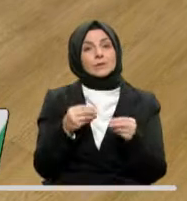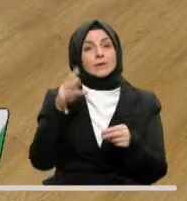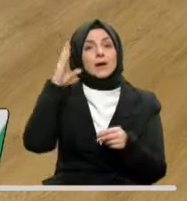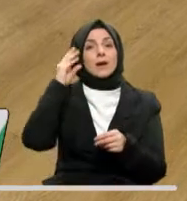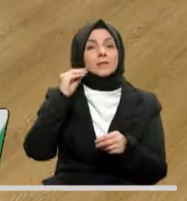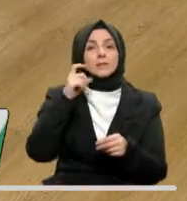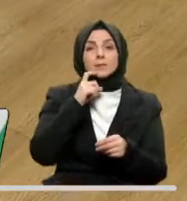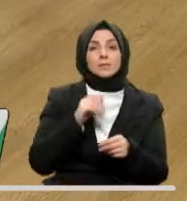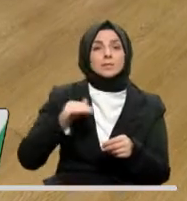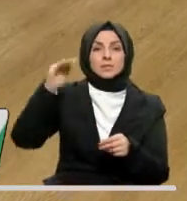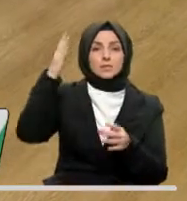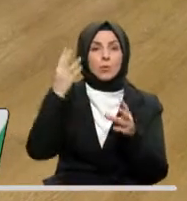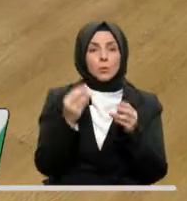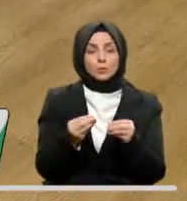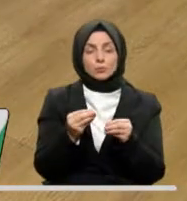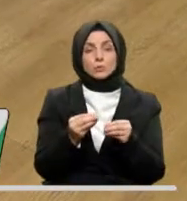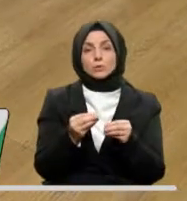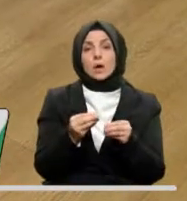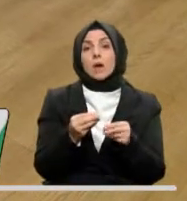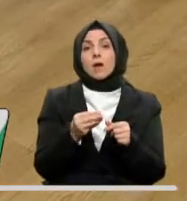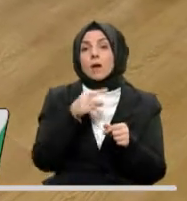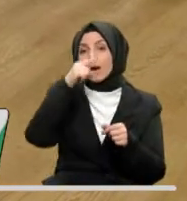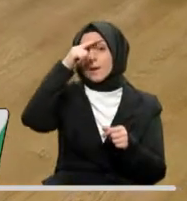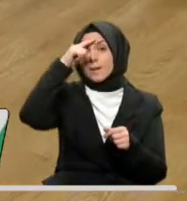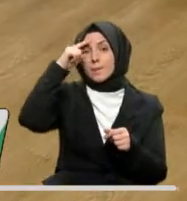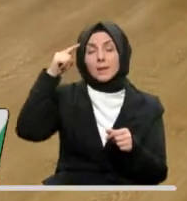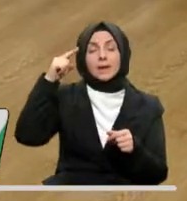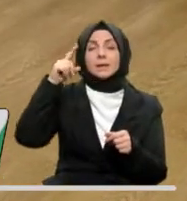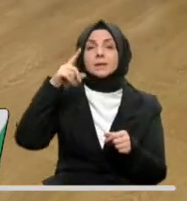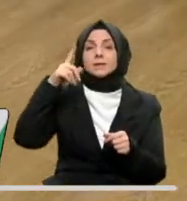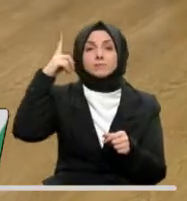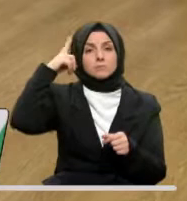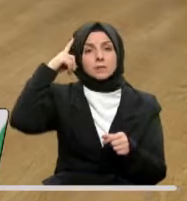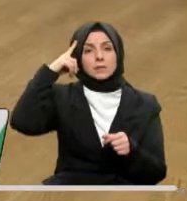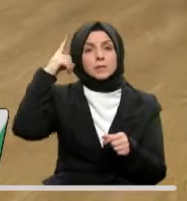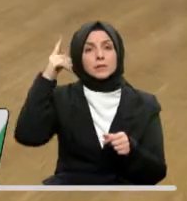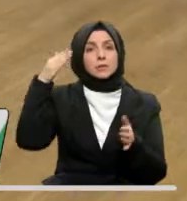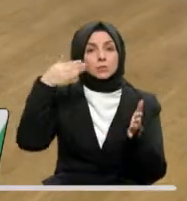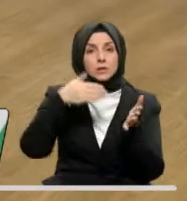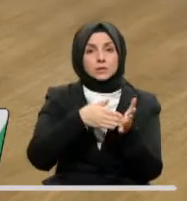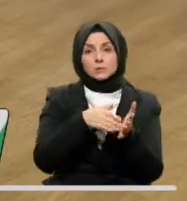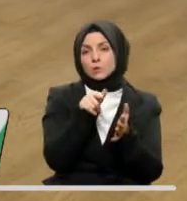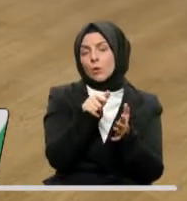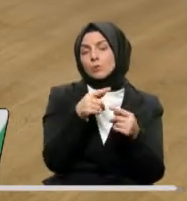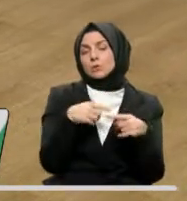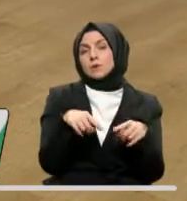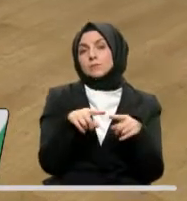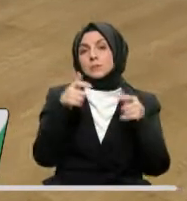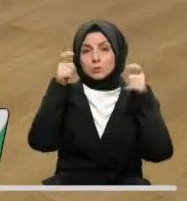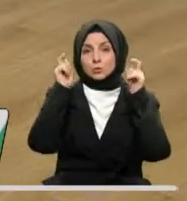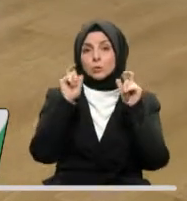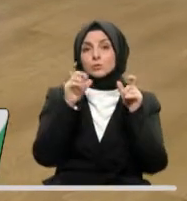belli farkındalıkları ve belli bilgi gelişimine ulaştığımızda artık zannediyorum olan bir sorumluluk Evet değişik